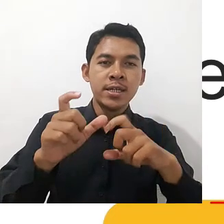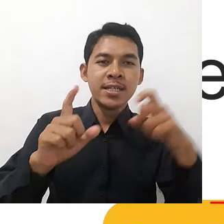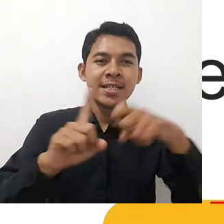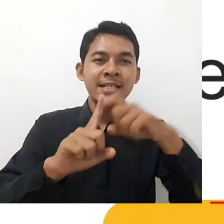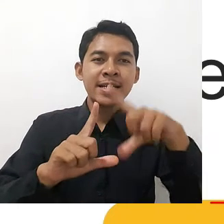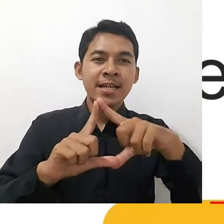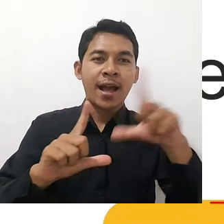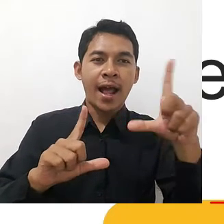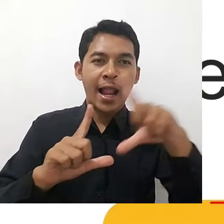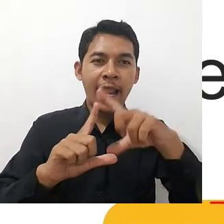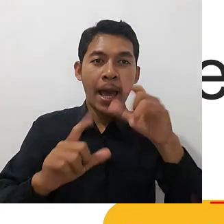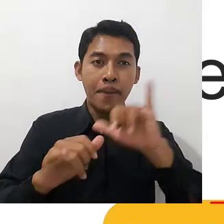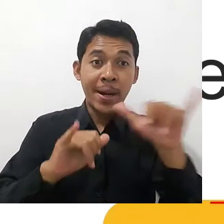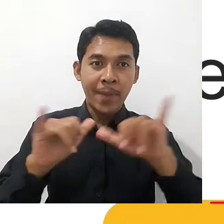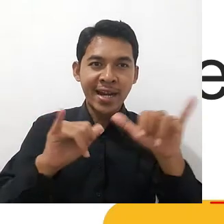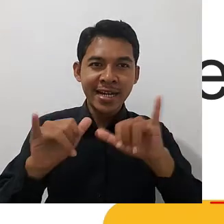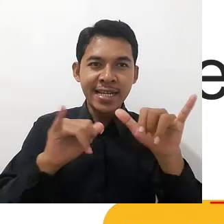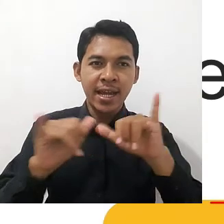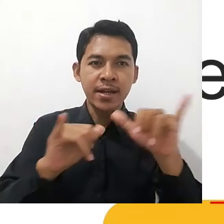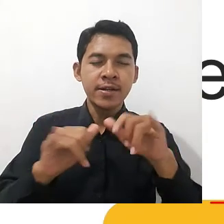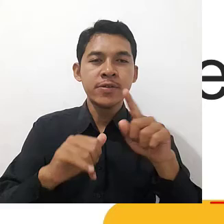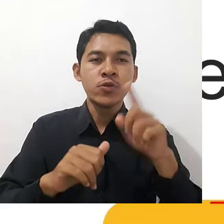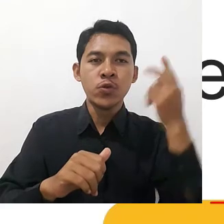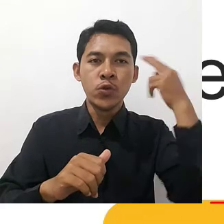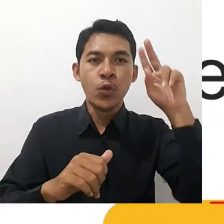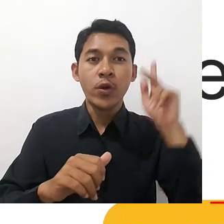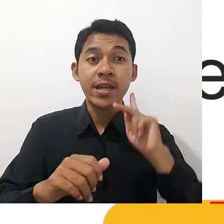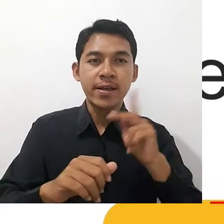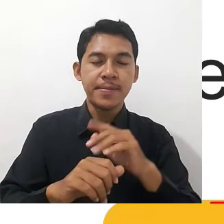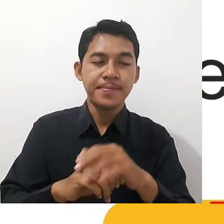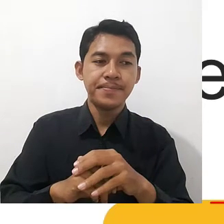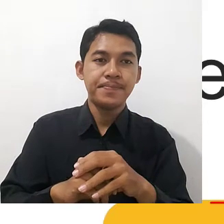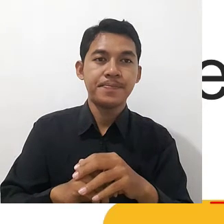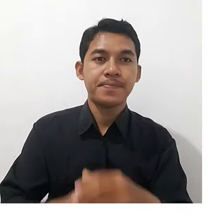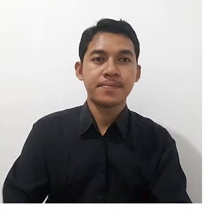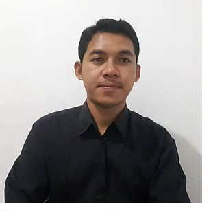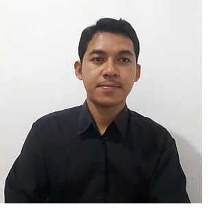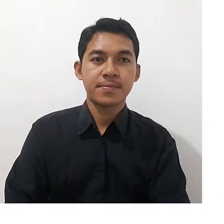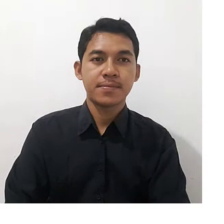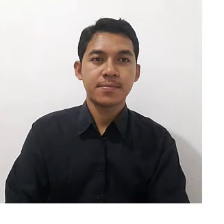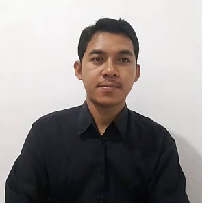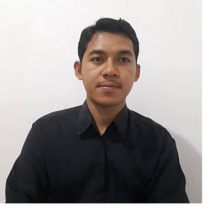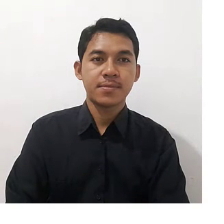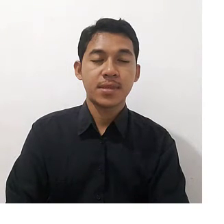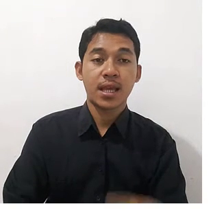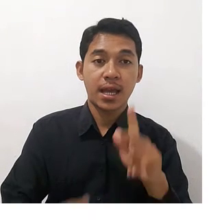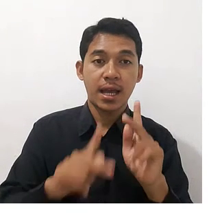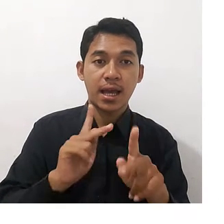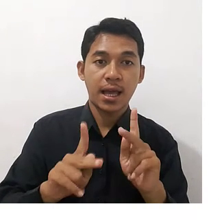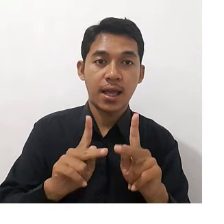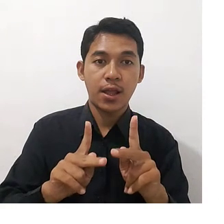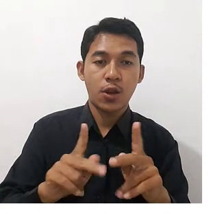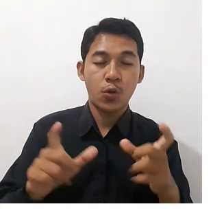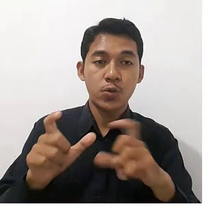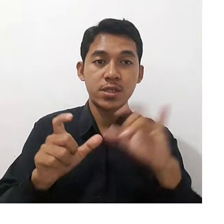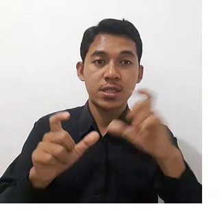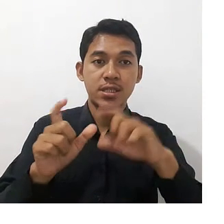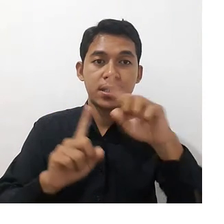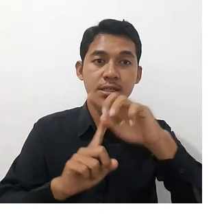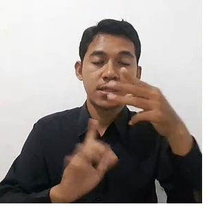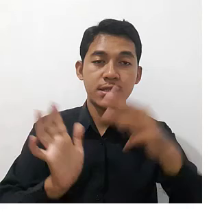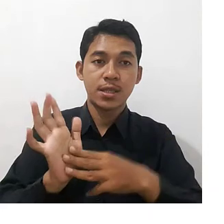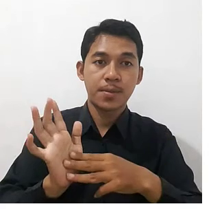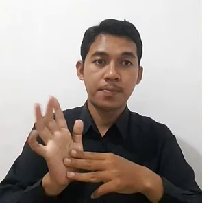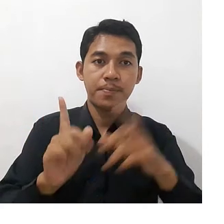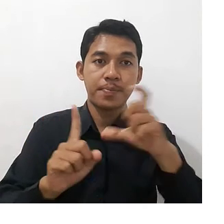lebih presisi, jauh lebih akurat si sistem digitalnya dibandingkan dengan sistem analog. Nah, kemudian sistem digital.